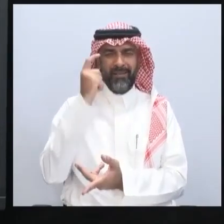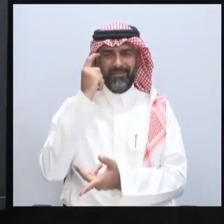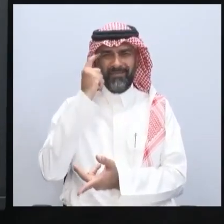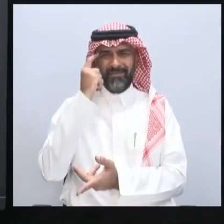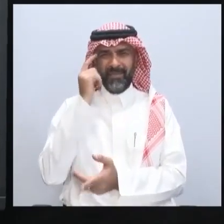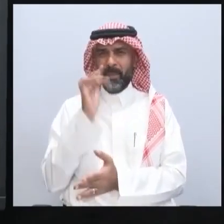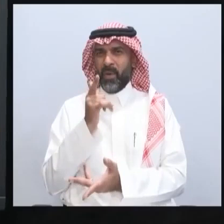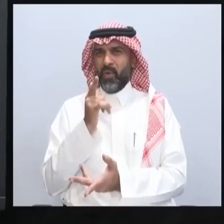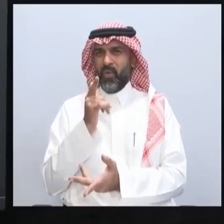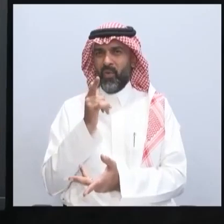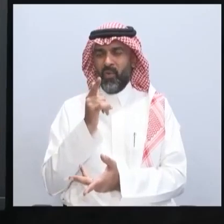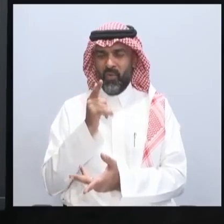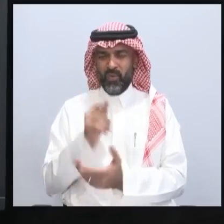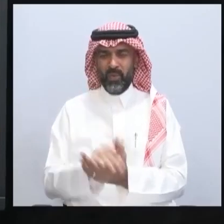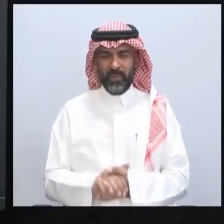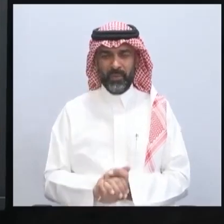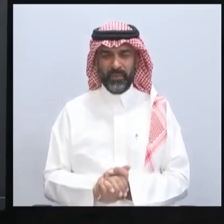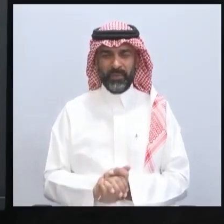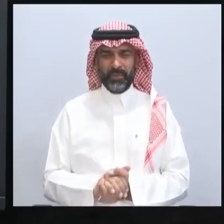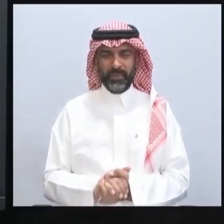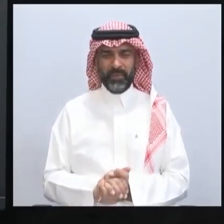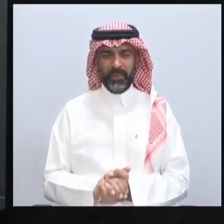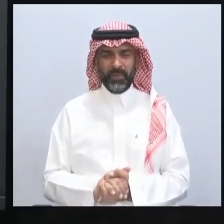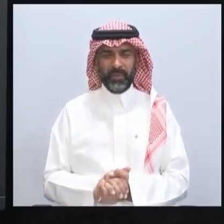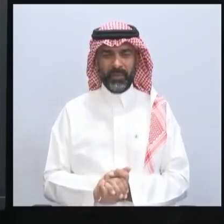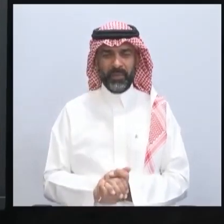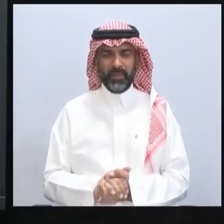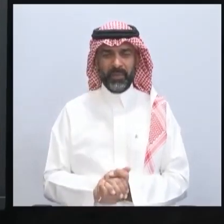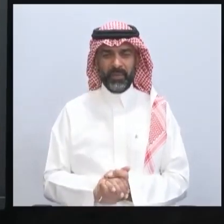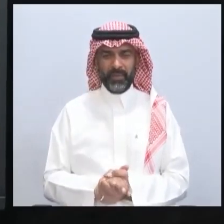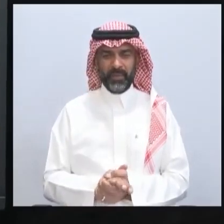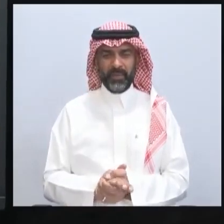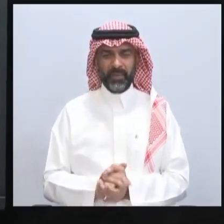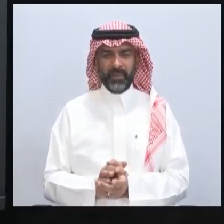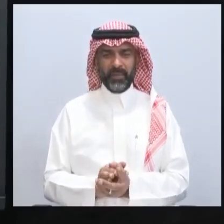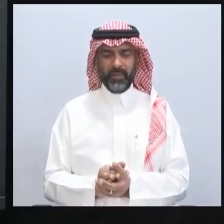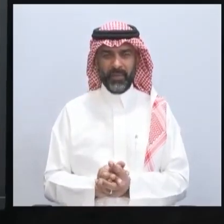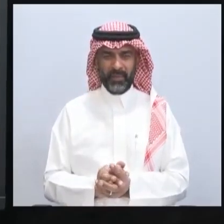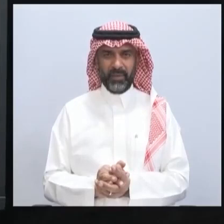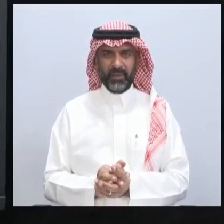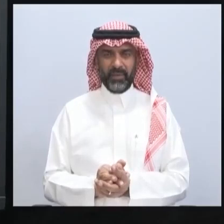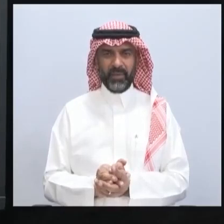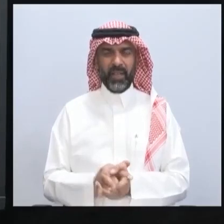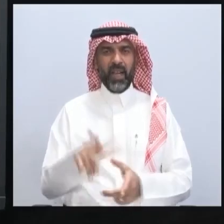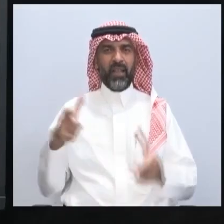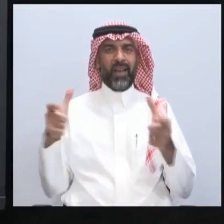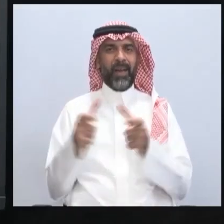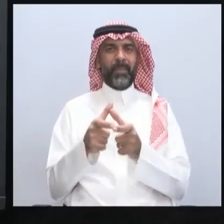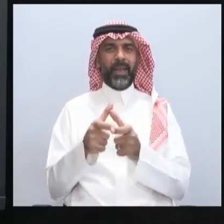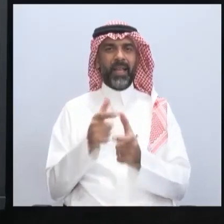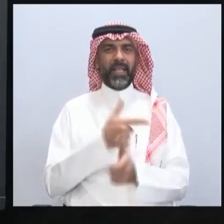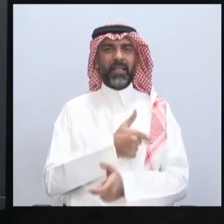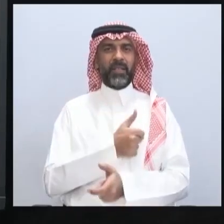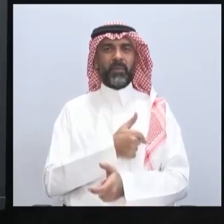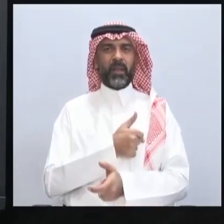يسكن خضراء حجر التي سميت بحجر اليمامه قبل وصول بنو حنيفه قبيله ممتازين